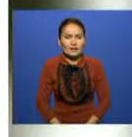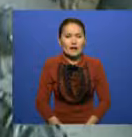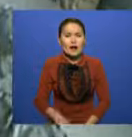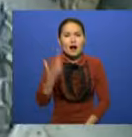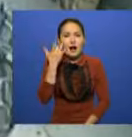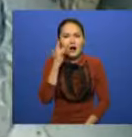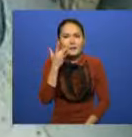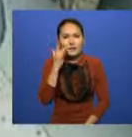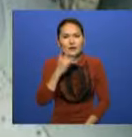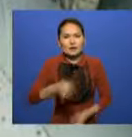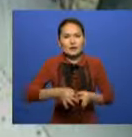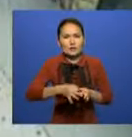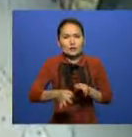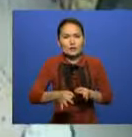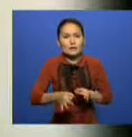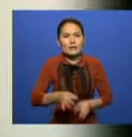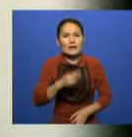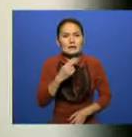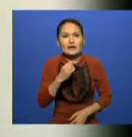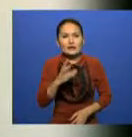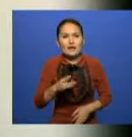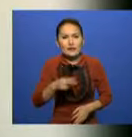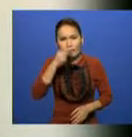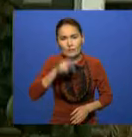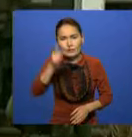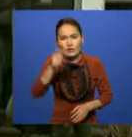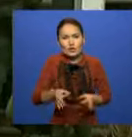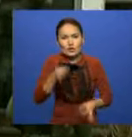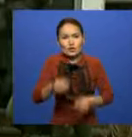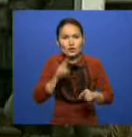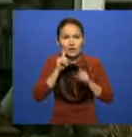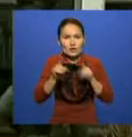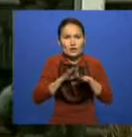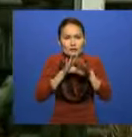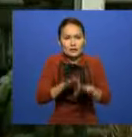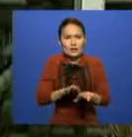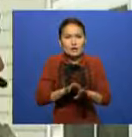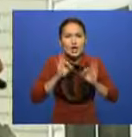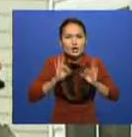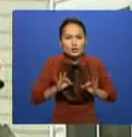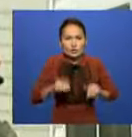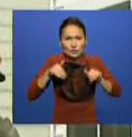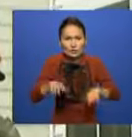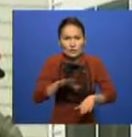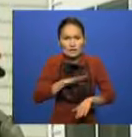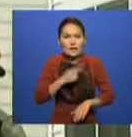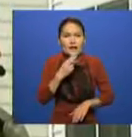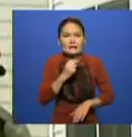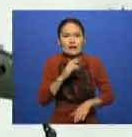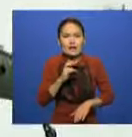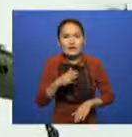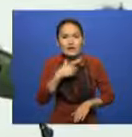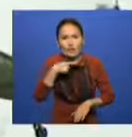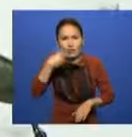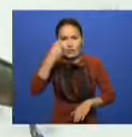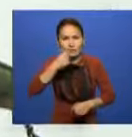Ақшта Джохар Царнаевтың ісіне қатысты алғашқы сот отырысы өтеді. Онда күдіктінің тағдырын шешетін сот алқасы сайланады. Прокурор Царнаевқа